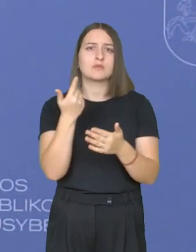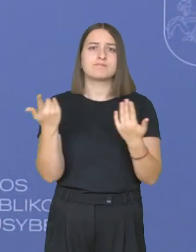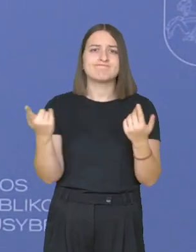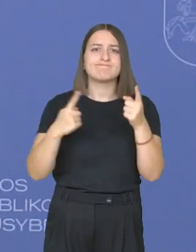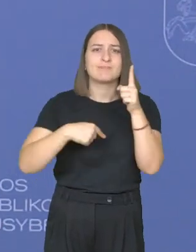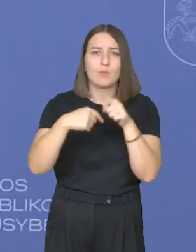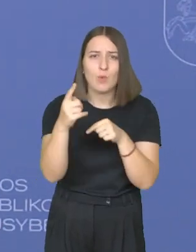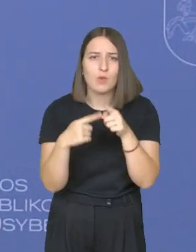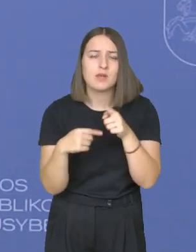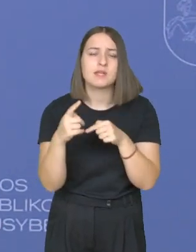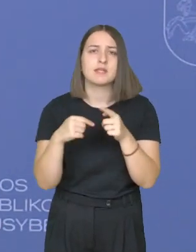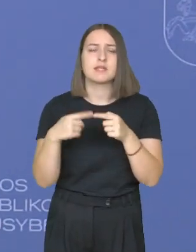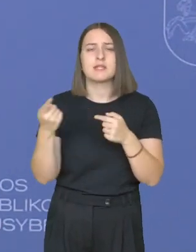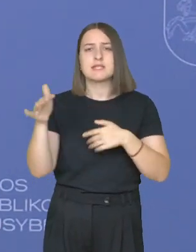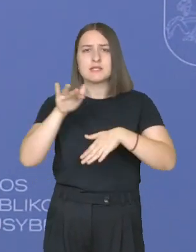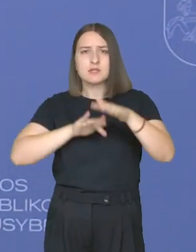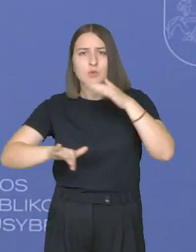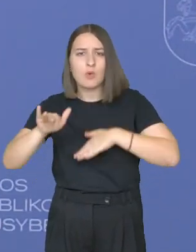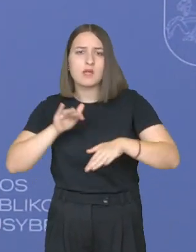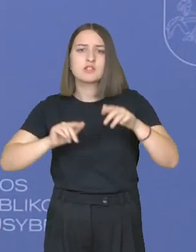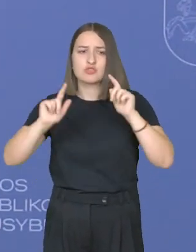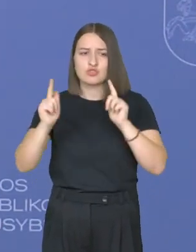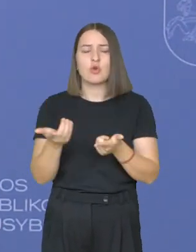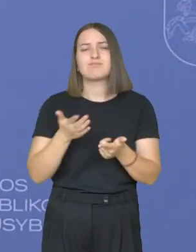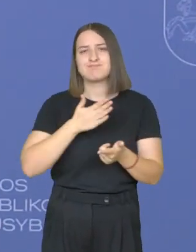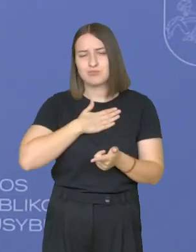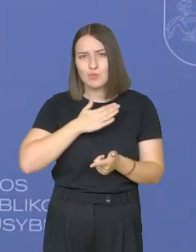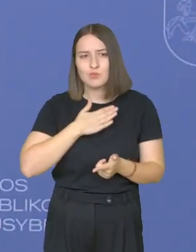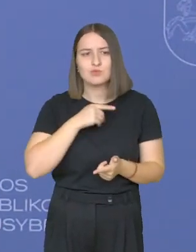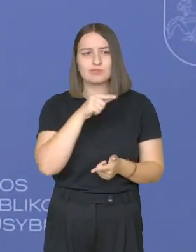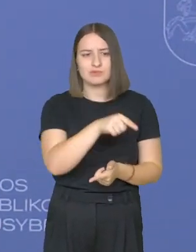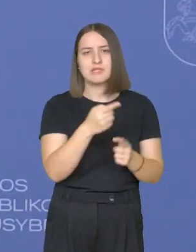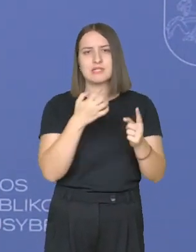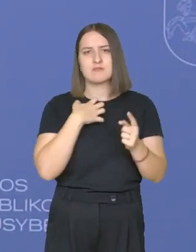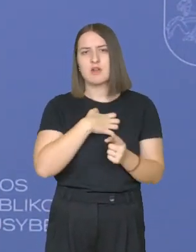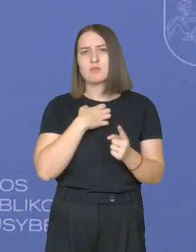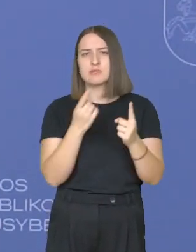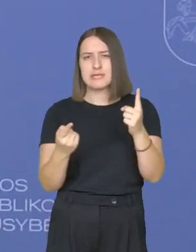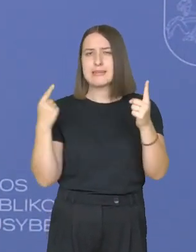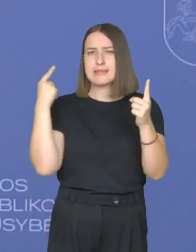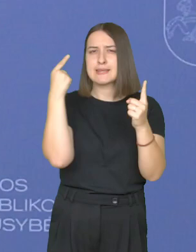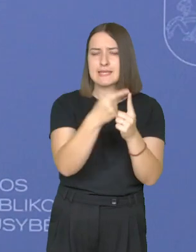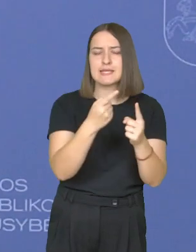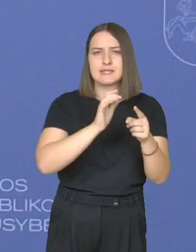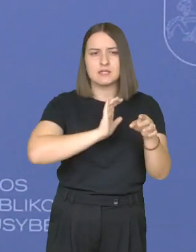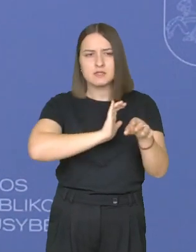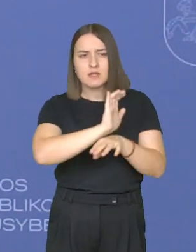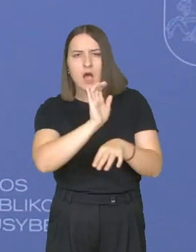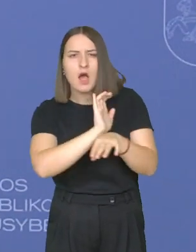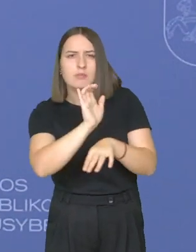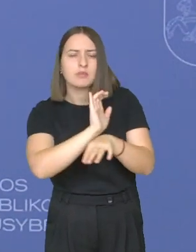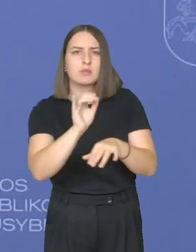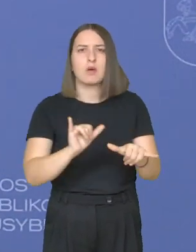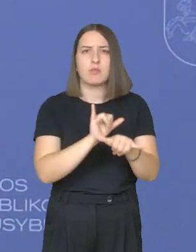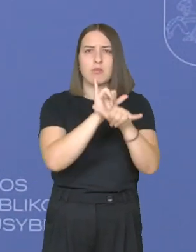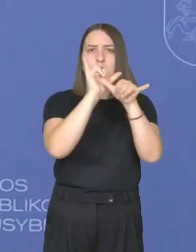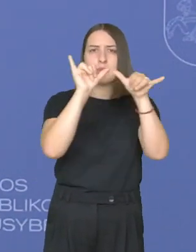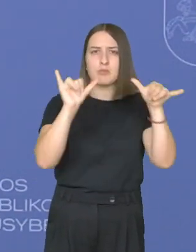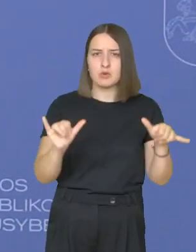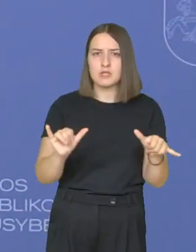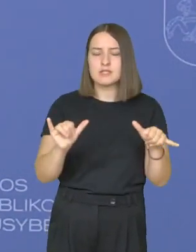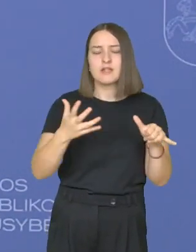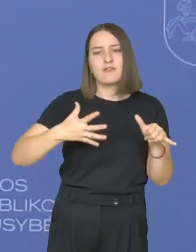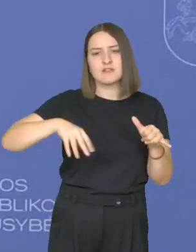yra gynybos pramonės stiprinimas yra tai ir tai yra strateginis pasirinkimas kurį daro visa europa bet lietuva